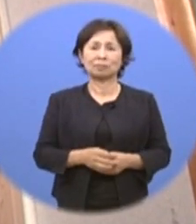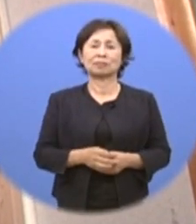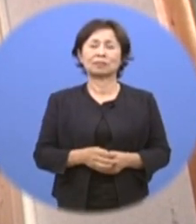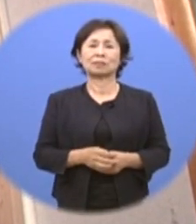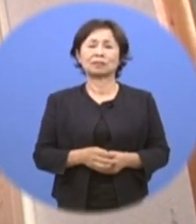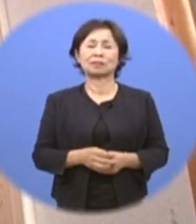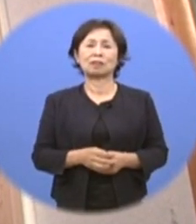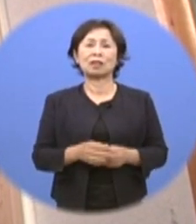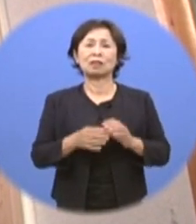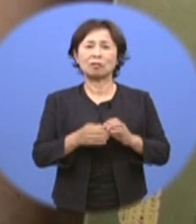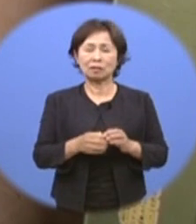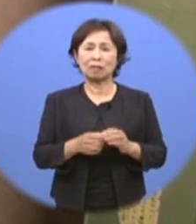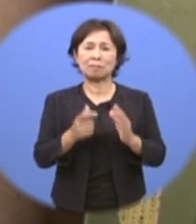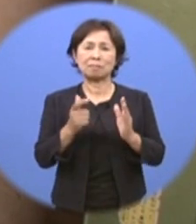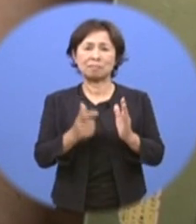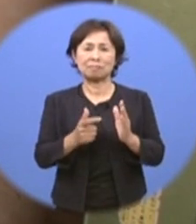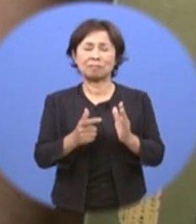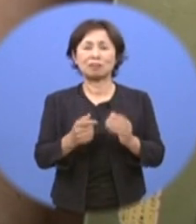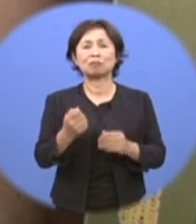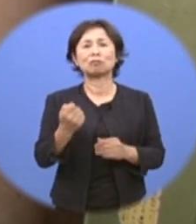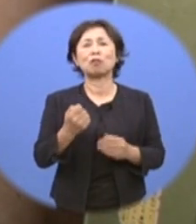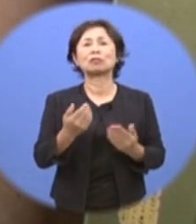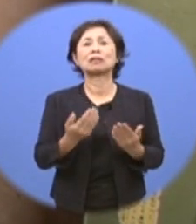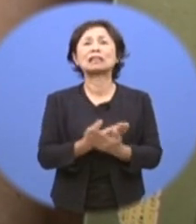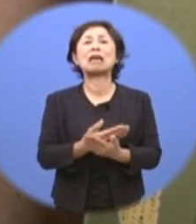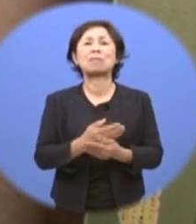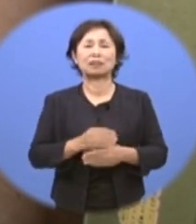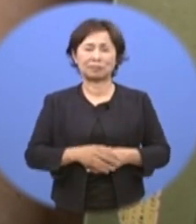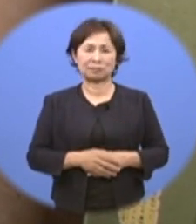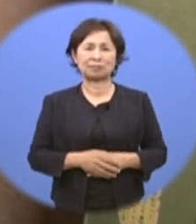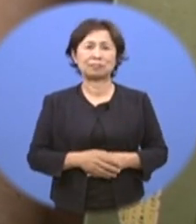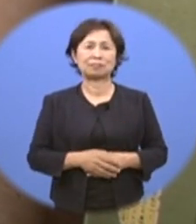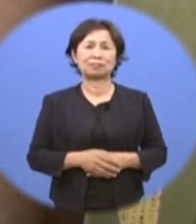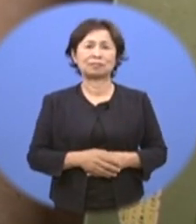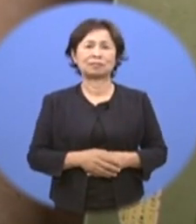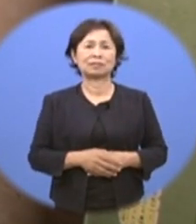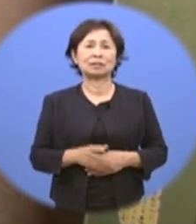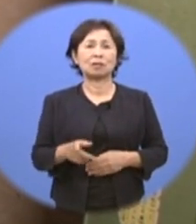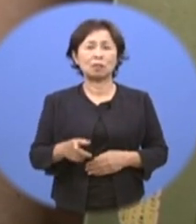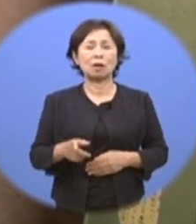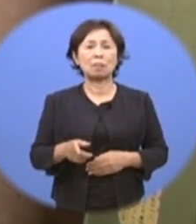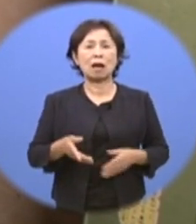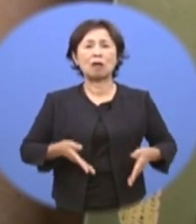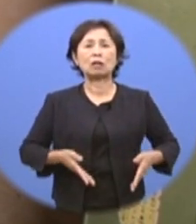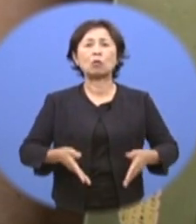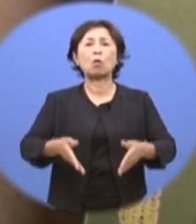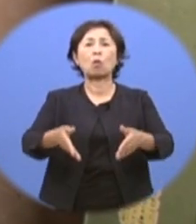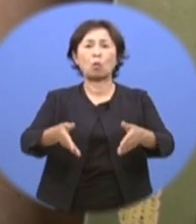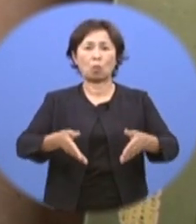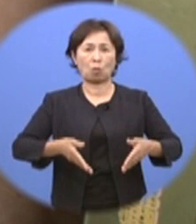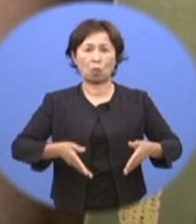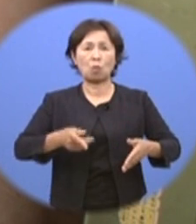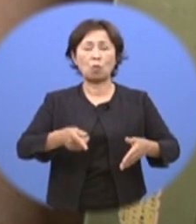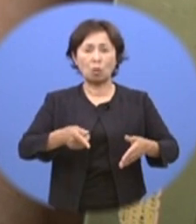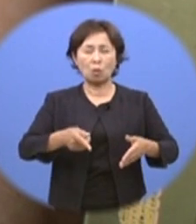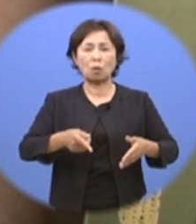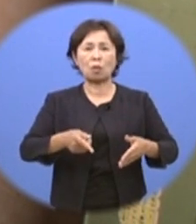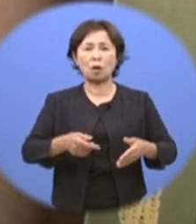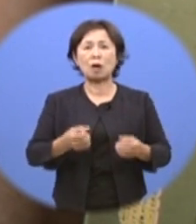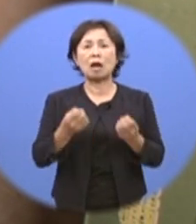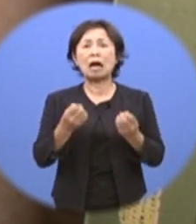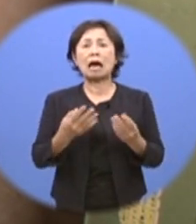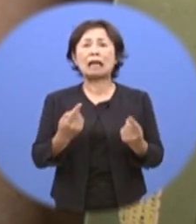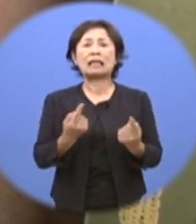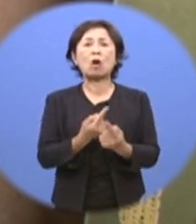震性を高めています。こちらはもともとここが土間の通路だったので、それをリフォーム